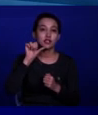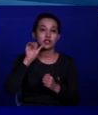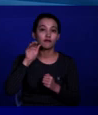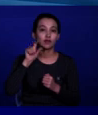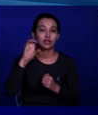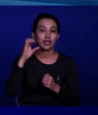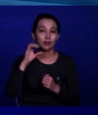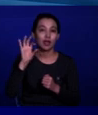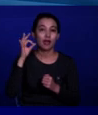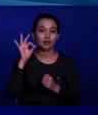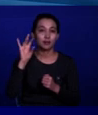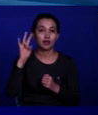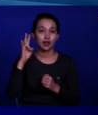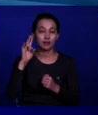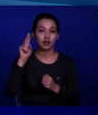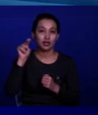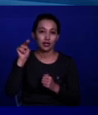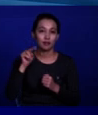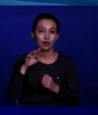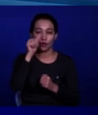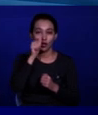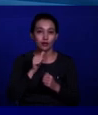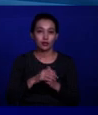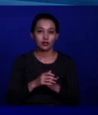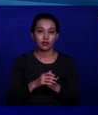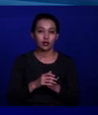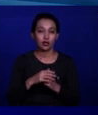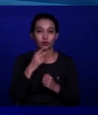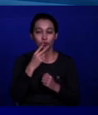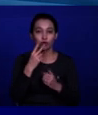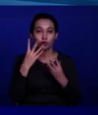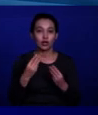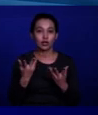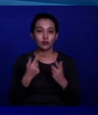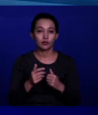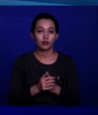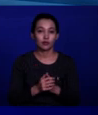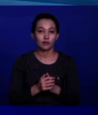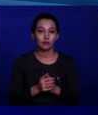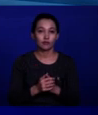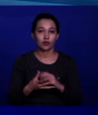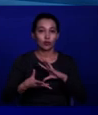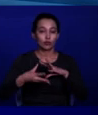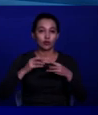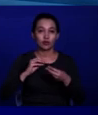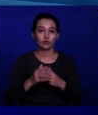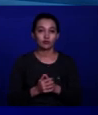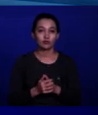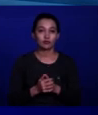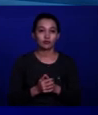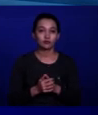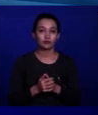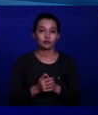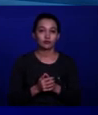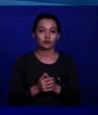oktyabr, noyabr, dekabr oylarimiz ushbu kunlardan iborat. Ularning yig'indisi